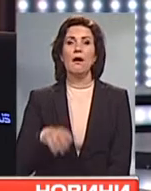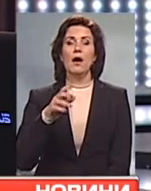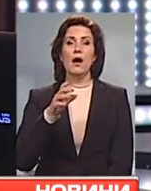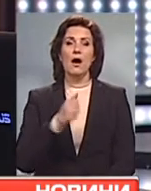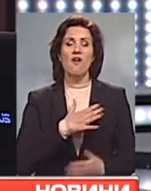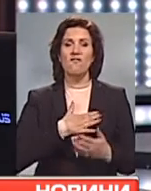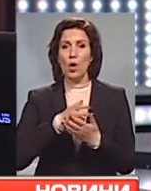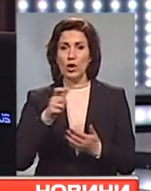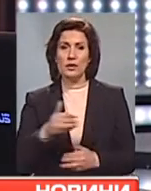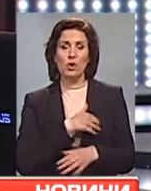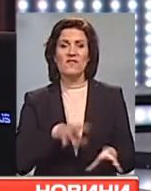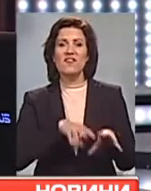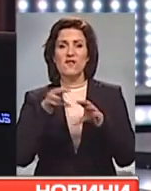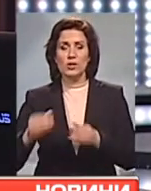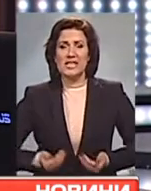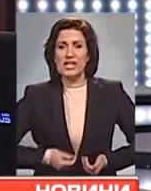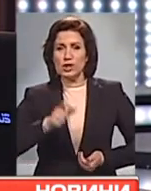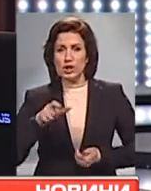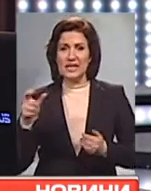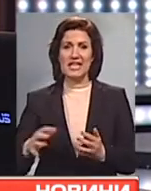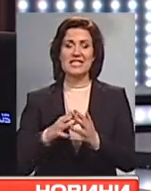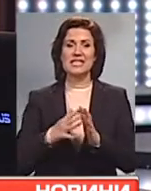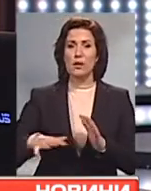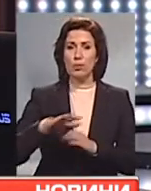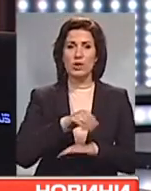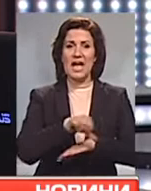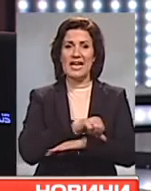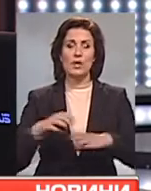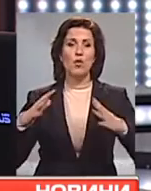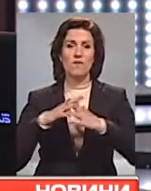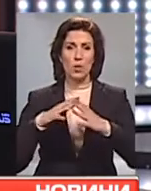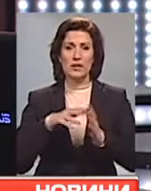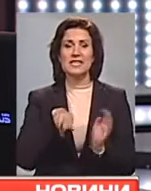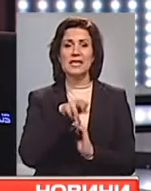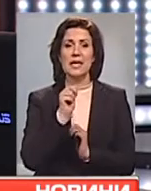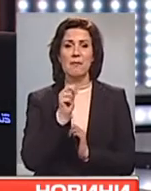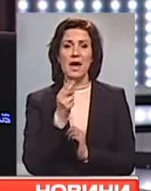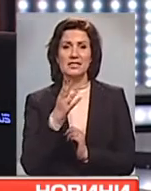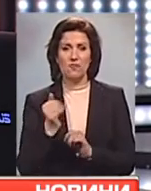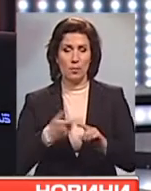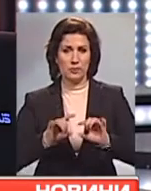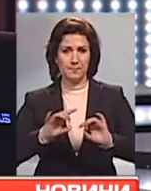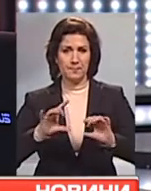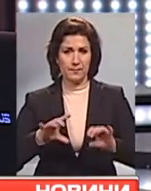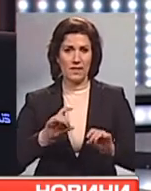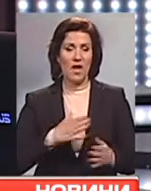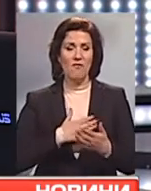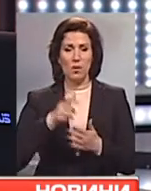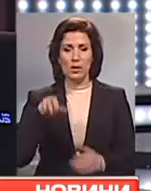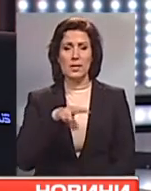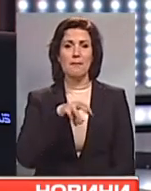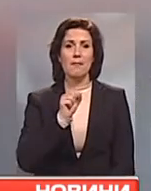Волонтери намагаються вивозити жителів з населених пунктів на лінії фронту, зокрема із самого Дебальцево. Про це першому розповіла волонтер Діана